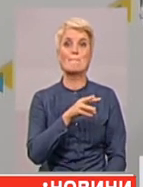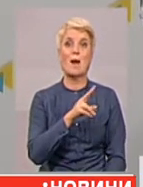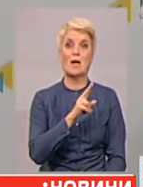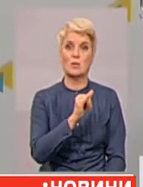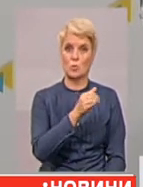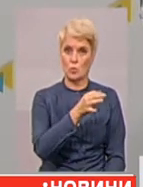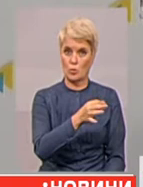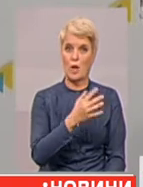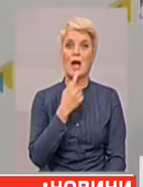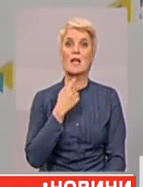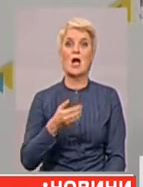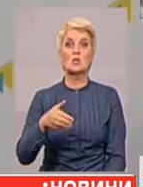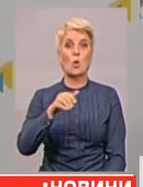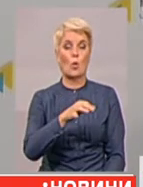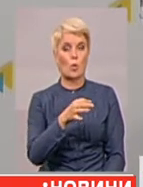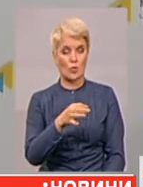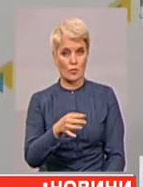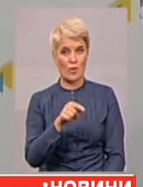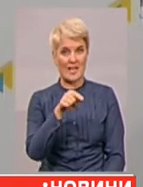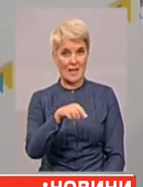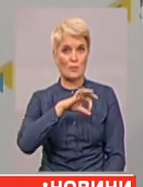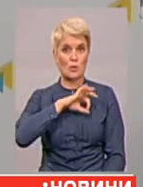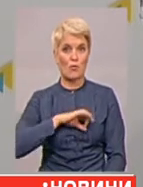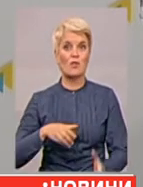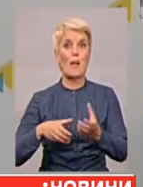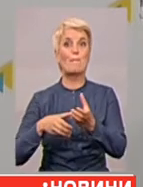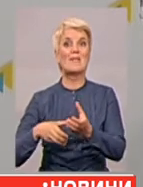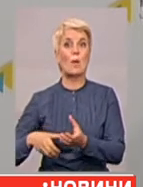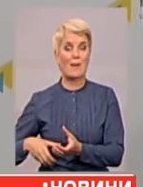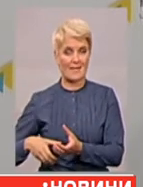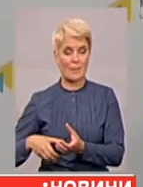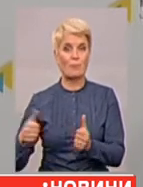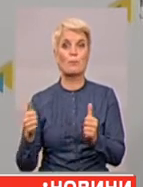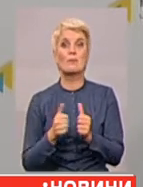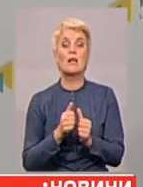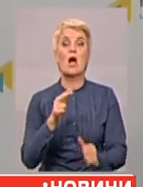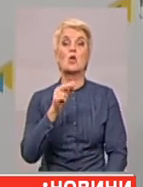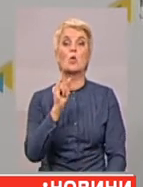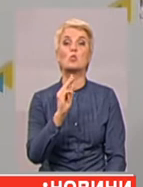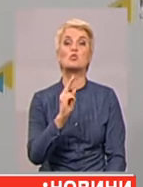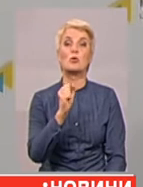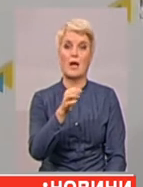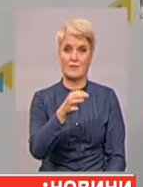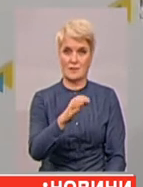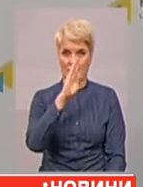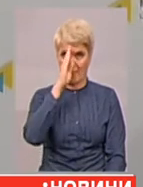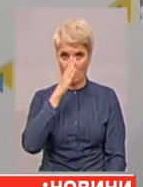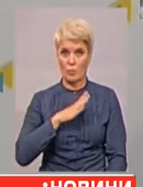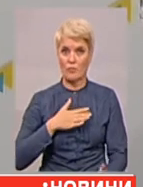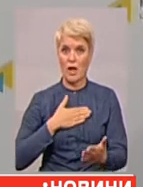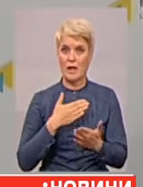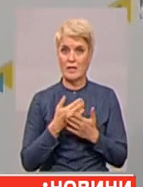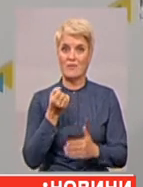Красногорівку. І в останній окупанти застосовували міномети. Поблизу Докучаєвська ворог був активним лише в обідню